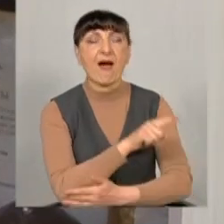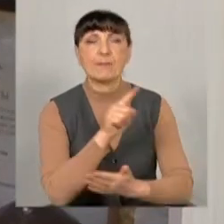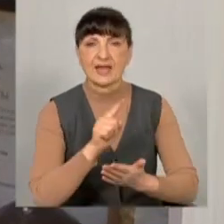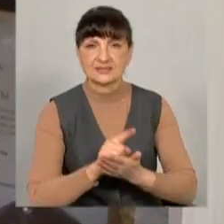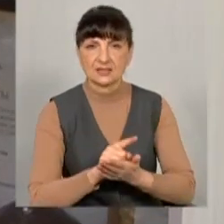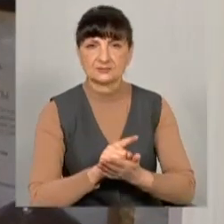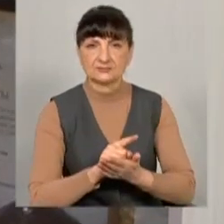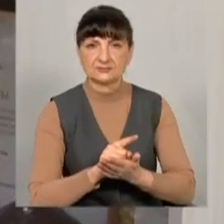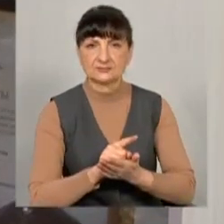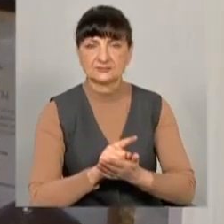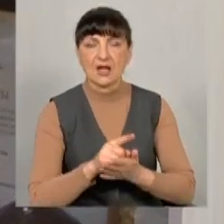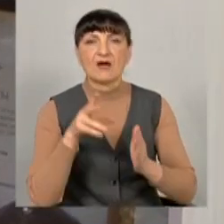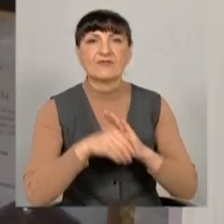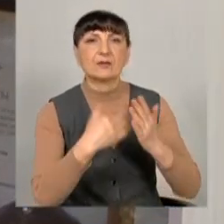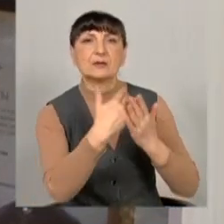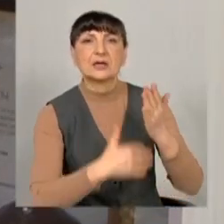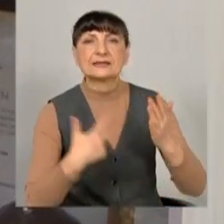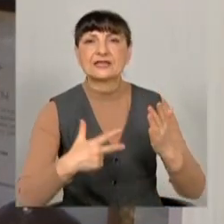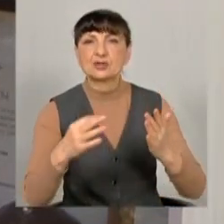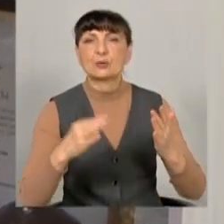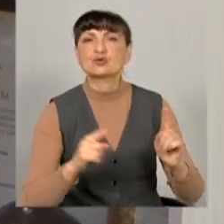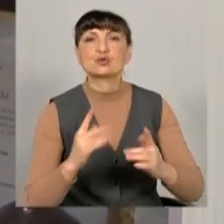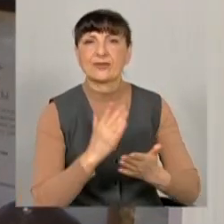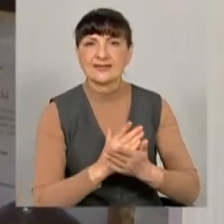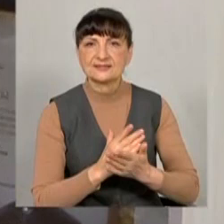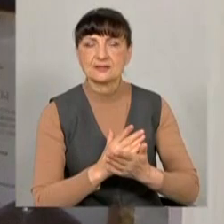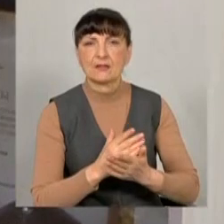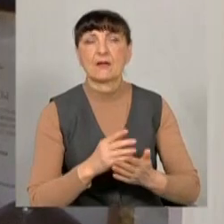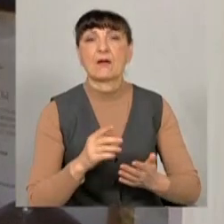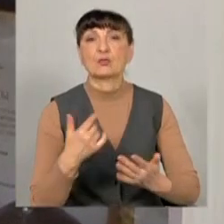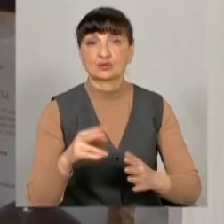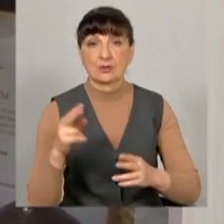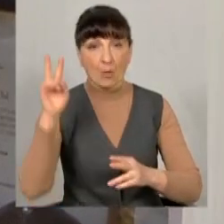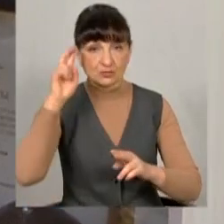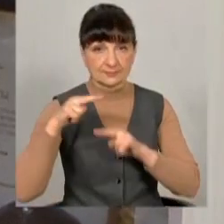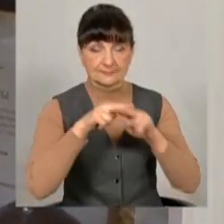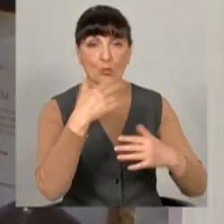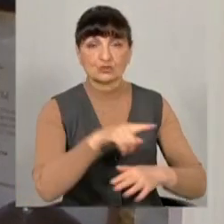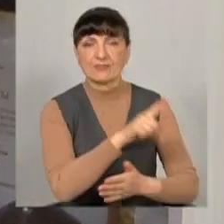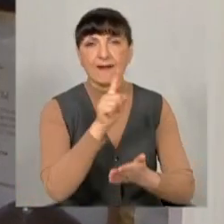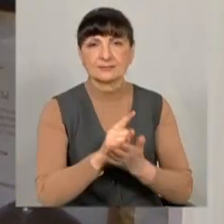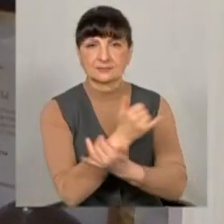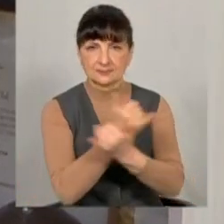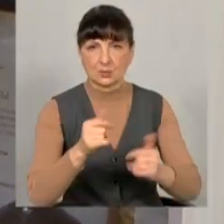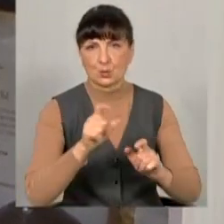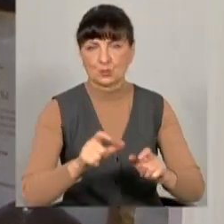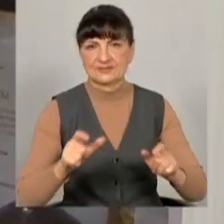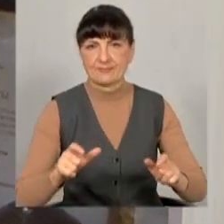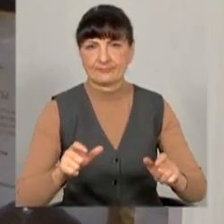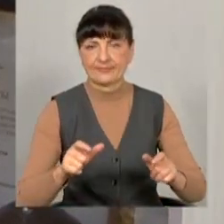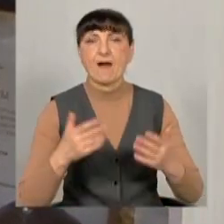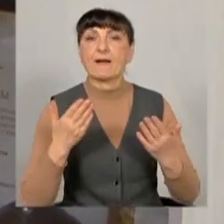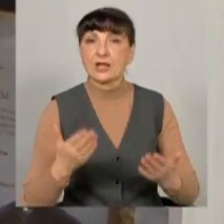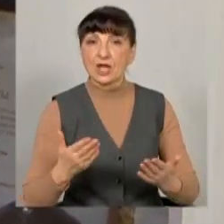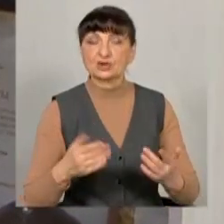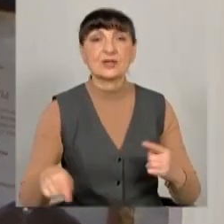обязана в пределах этих 30% уже предоплаты полученной суммы оказывать услуги. Конечно,